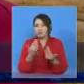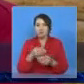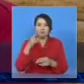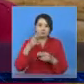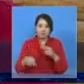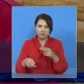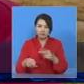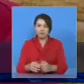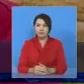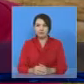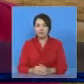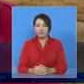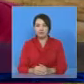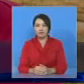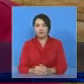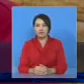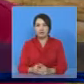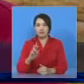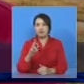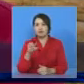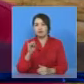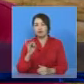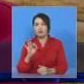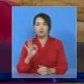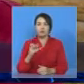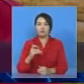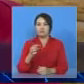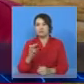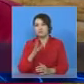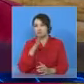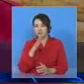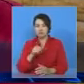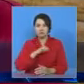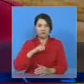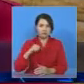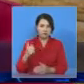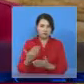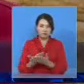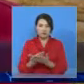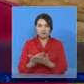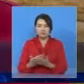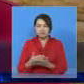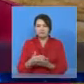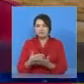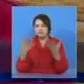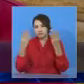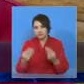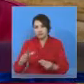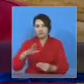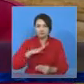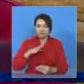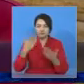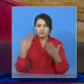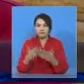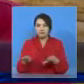дейді, жоқ. Ол енді био цикл дейміз ғой, өзінің тұратын күндері болады.